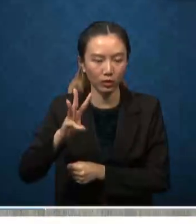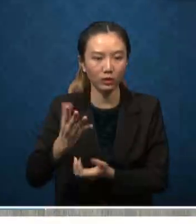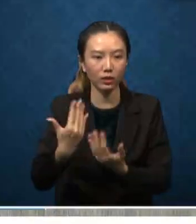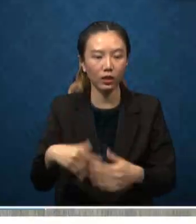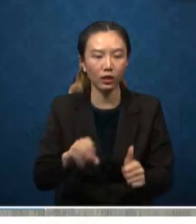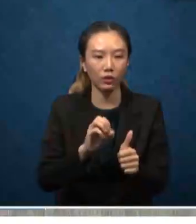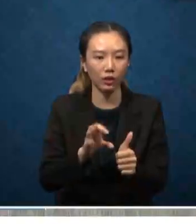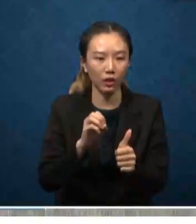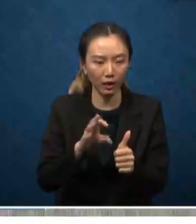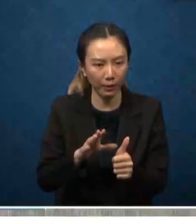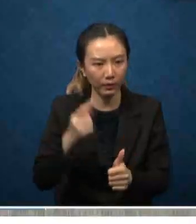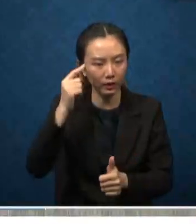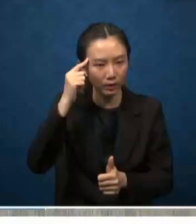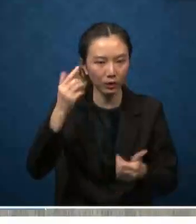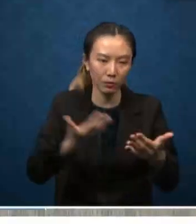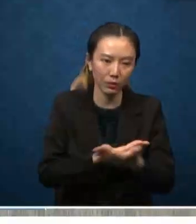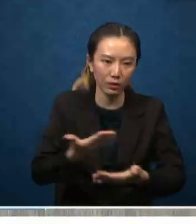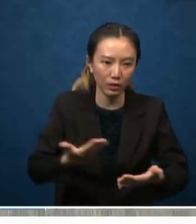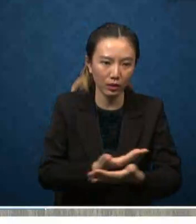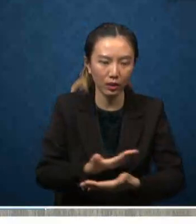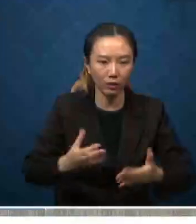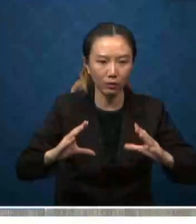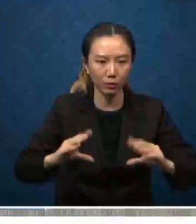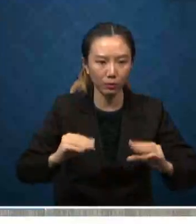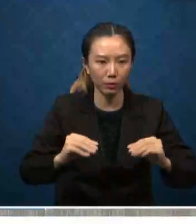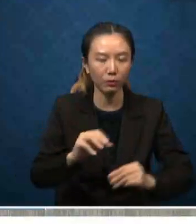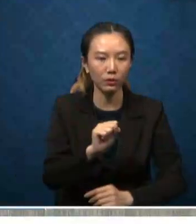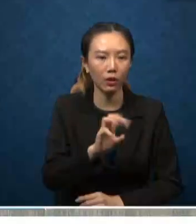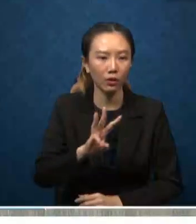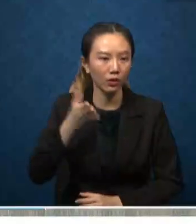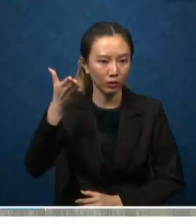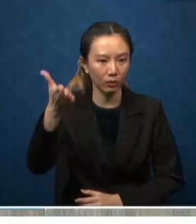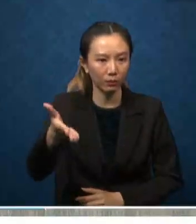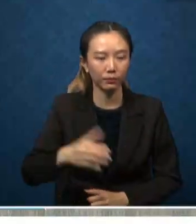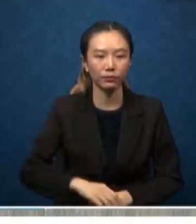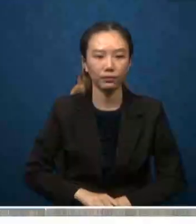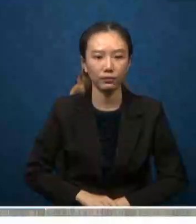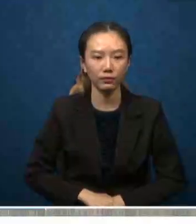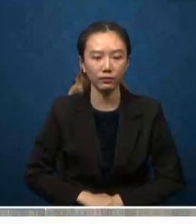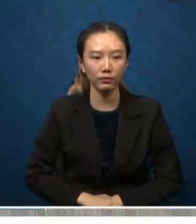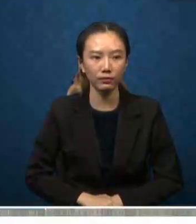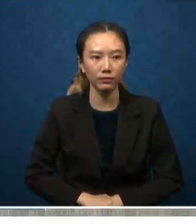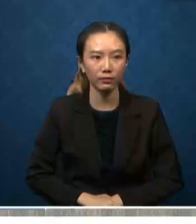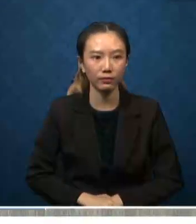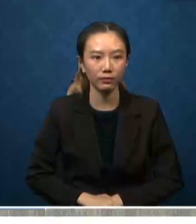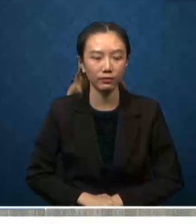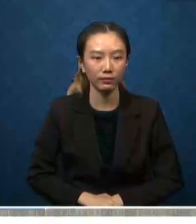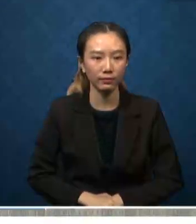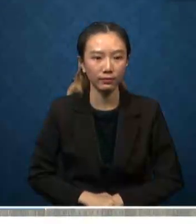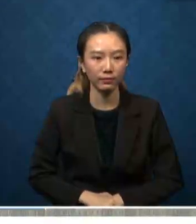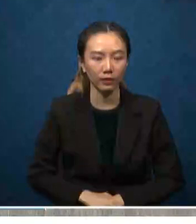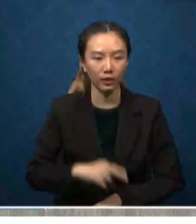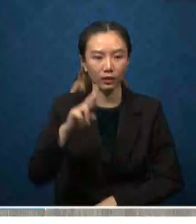ประกอบการพิจารณาของที่ประชุมวุฒิสภาต่อไปตามที่คณะรัฐมน